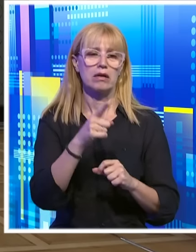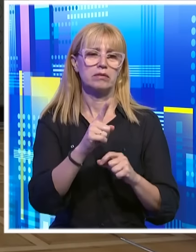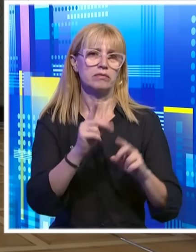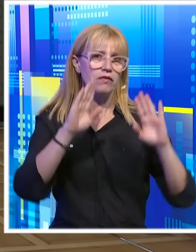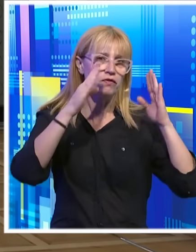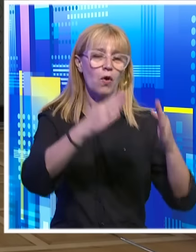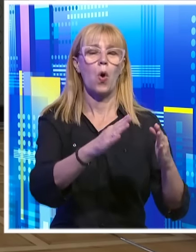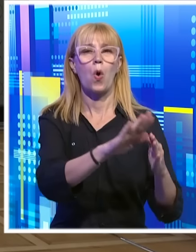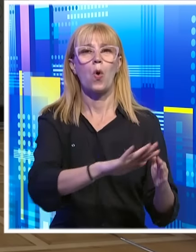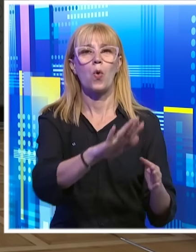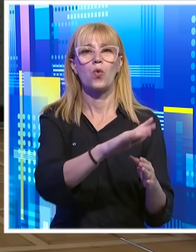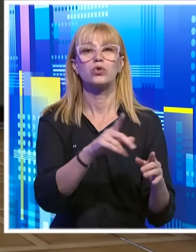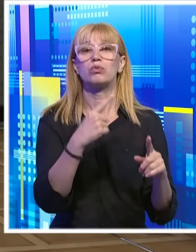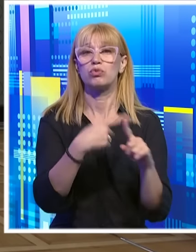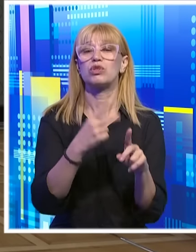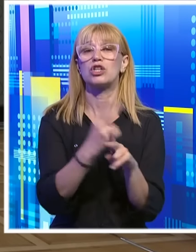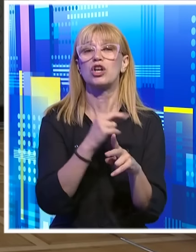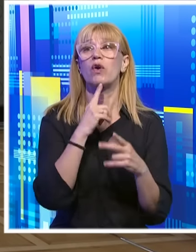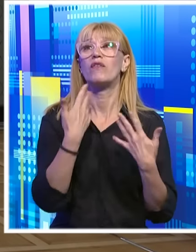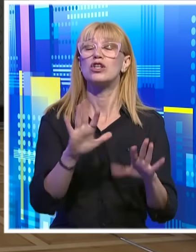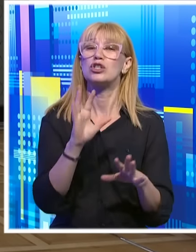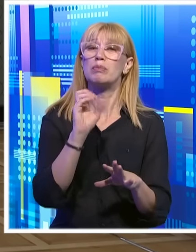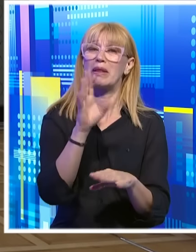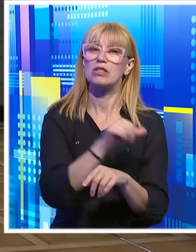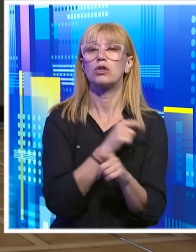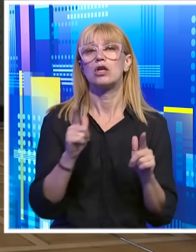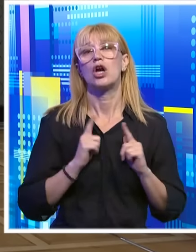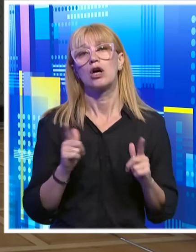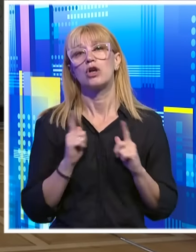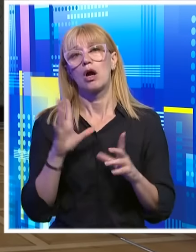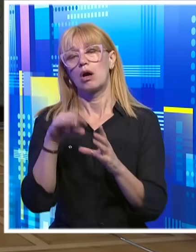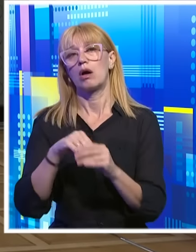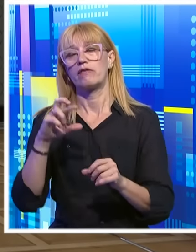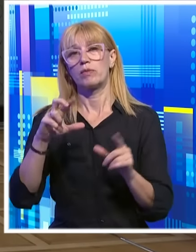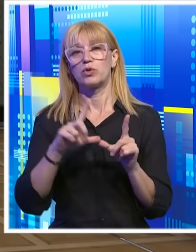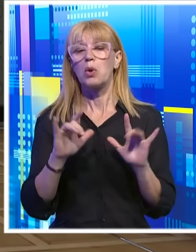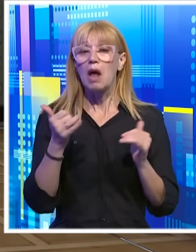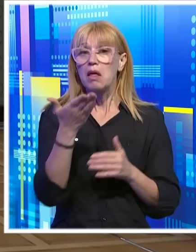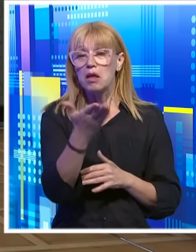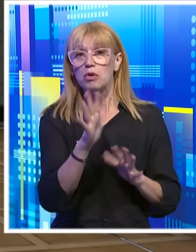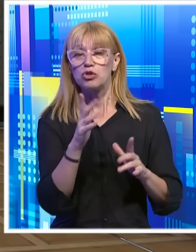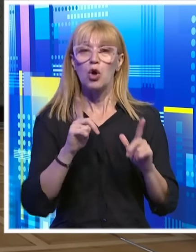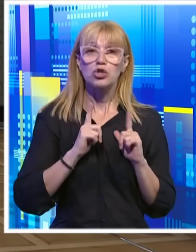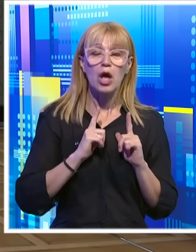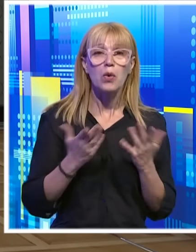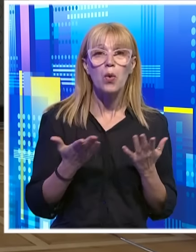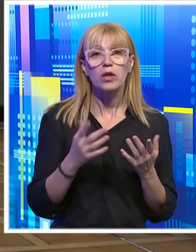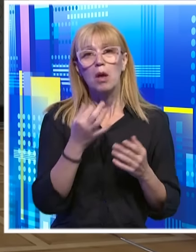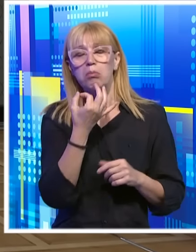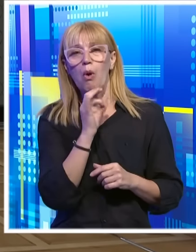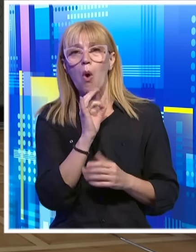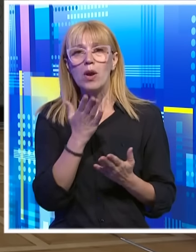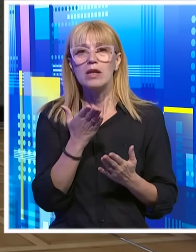zemlje koje već više od 15 godina stoje pred vratima Evrope, da li očekujete možda nešto za početak pravedniji